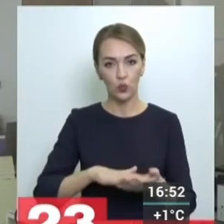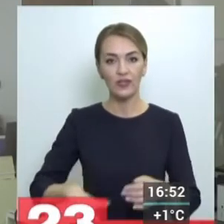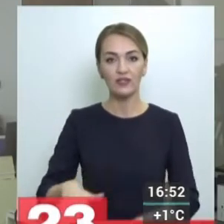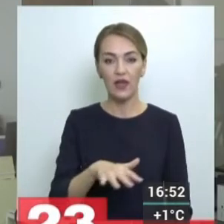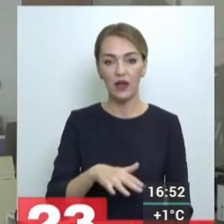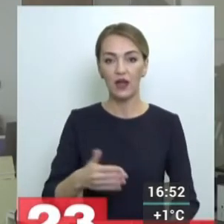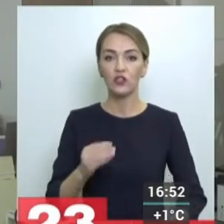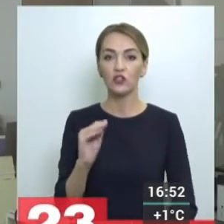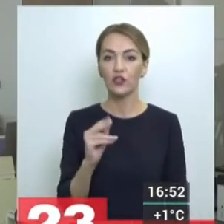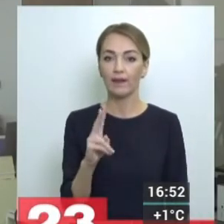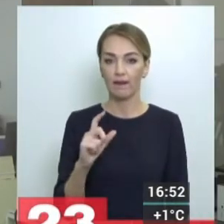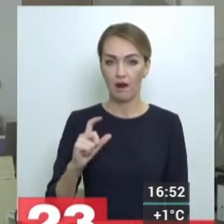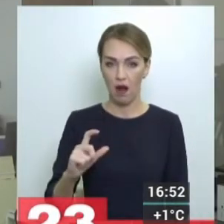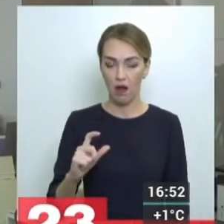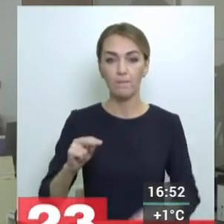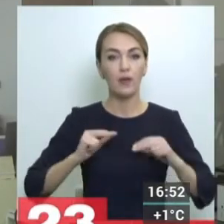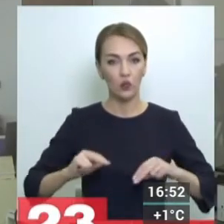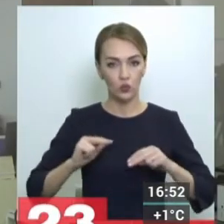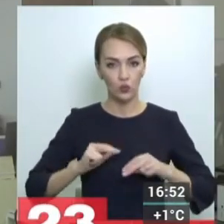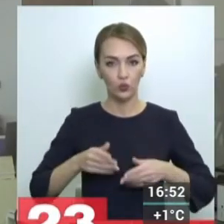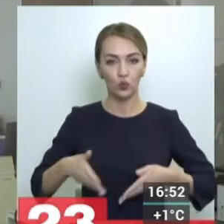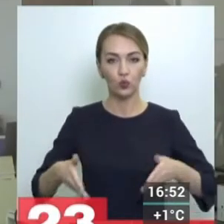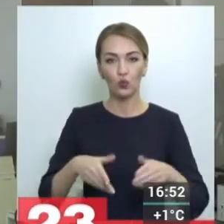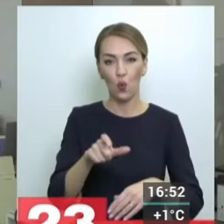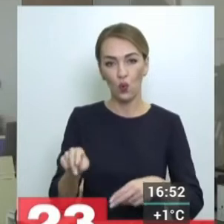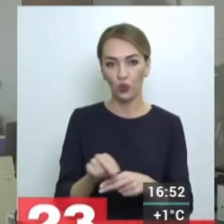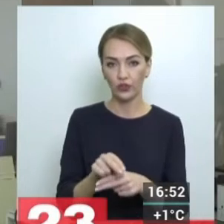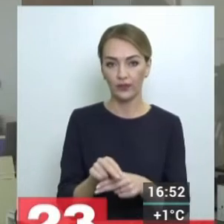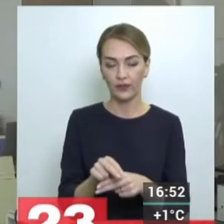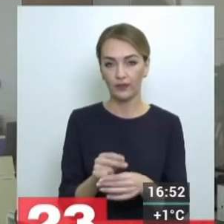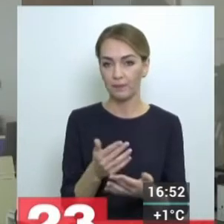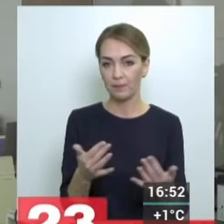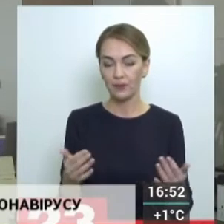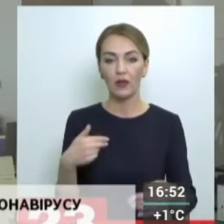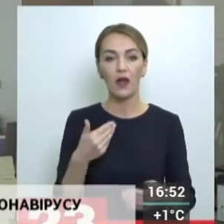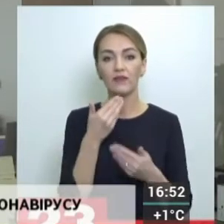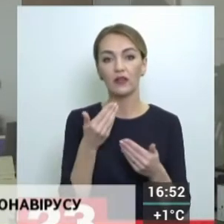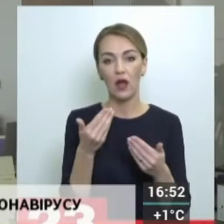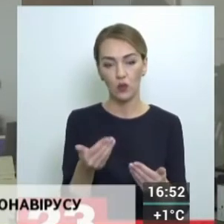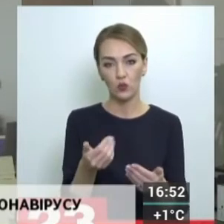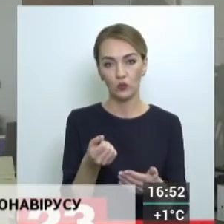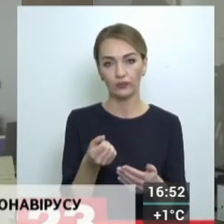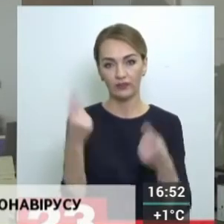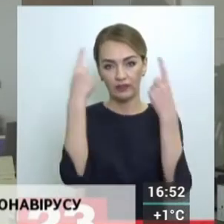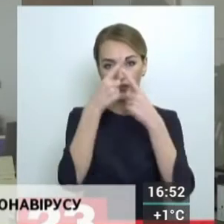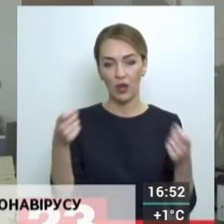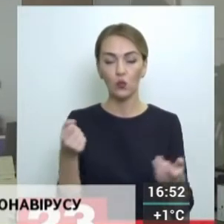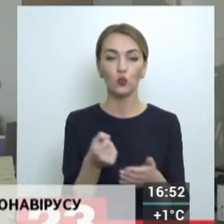сфера ЖКХ. Працюють дорожники. Я звертаюсь до